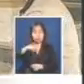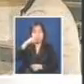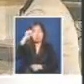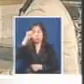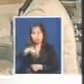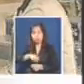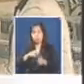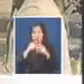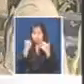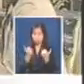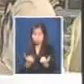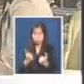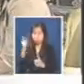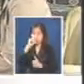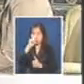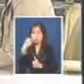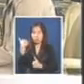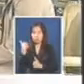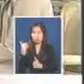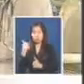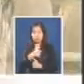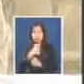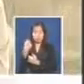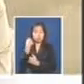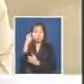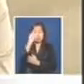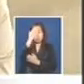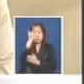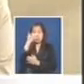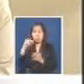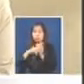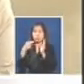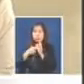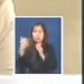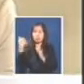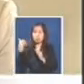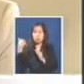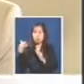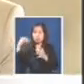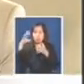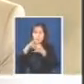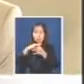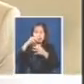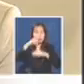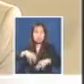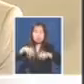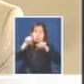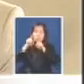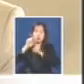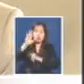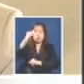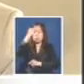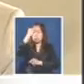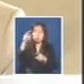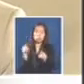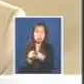การณ์ Honda นะคะก็คือว่าเราก็คงต้องให้กำลังใจเพราะว่า Honda เองเนี่ยประสบในเรื่องของภาวะอุทกภัยที่ญี่ปุ่นมาแล้วร